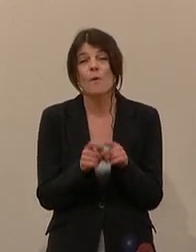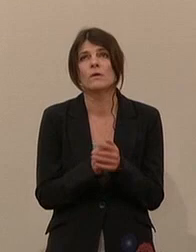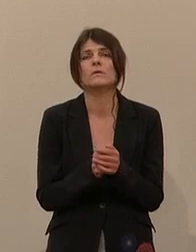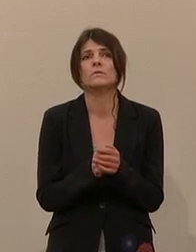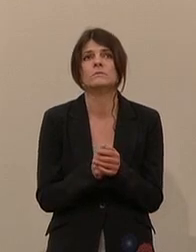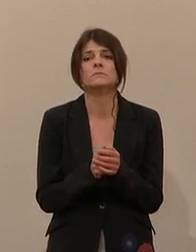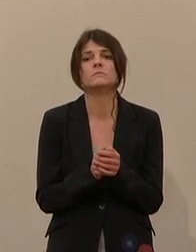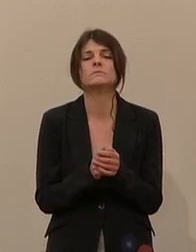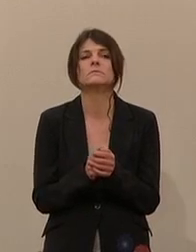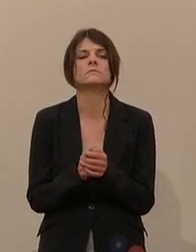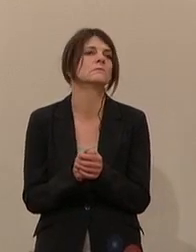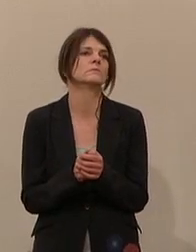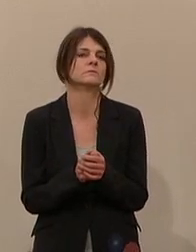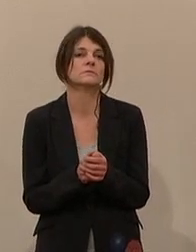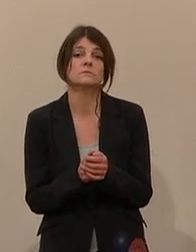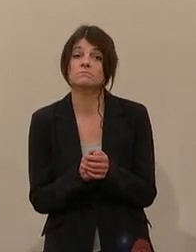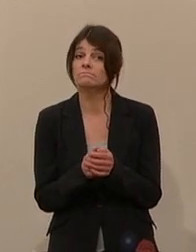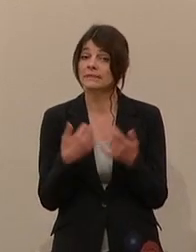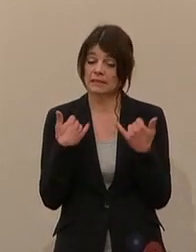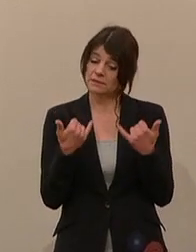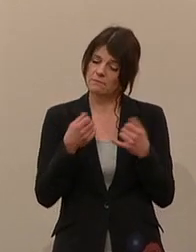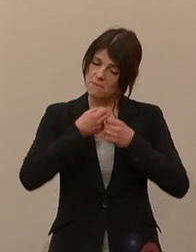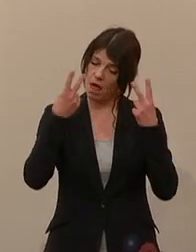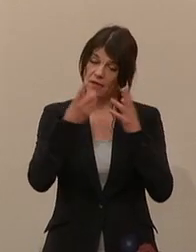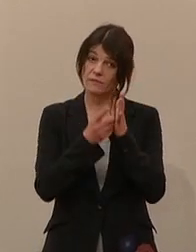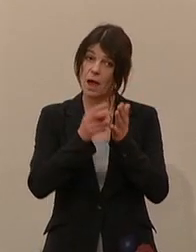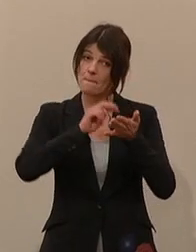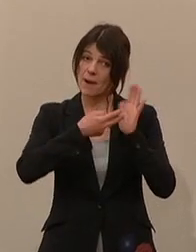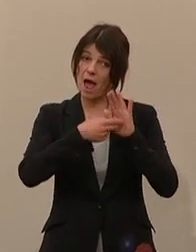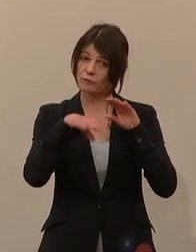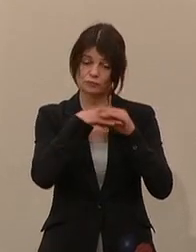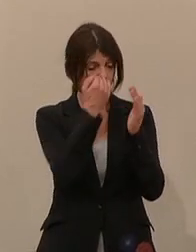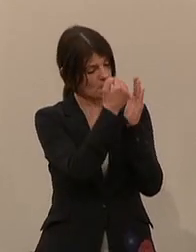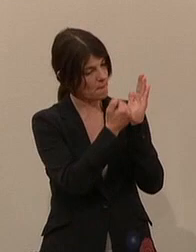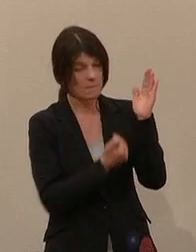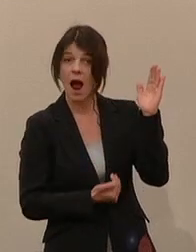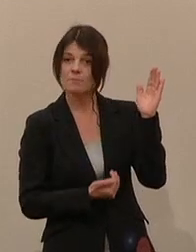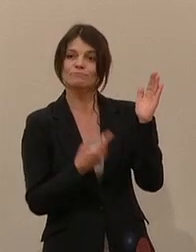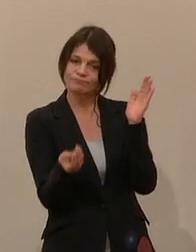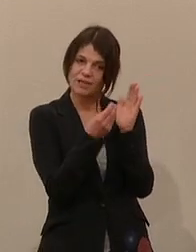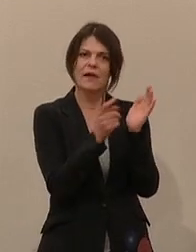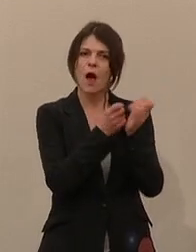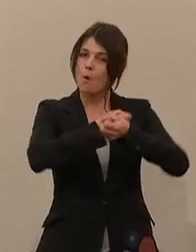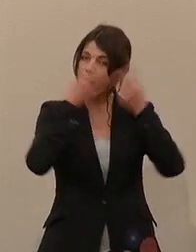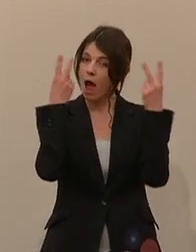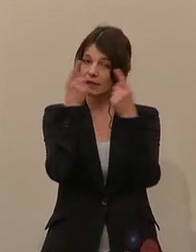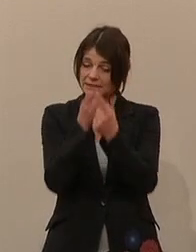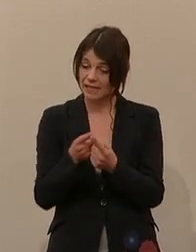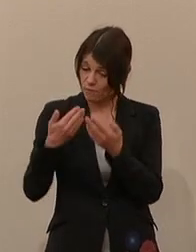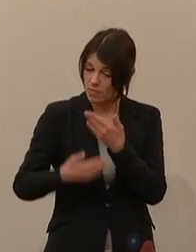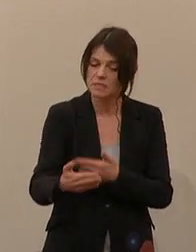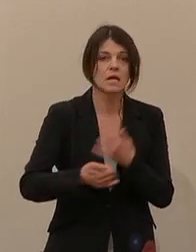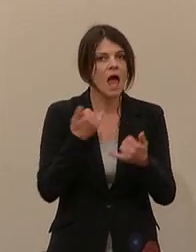einen neuen, klar definierten Planstellenhaushalt, wo klare Zielsetzungen für die nächsten Jahre getätigt